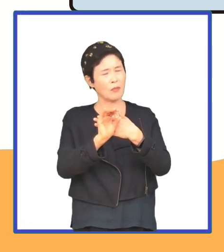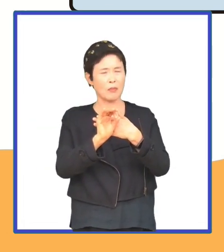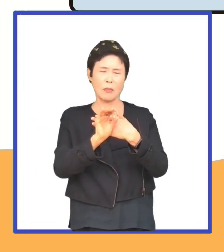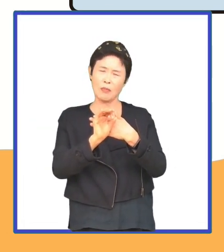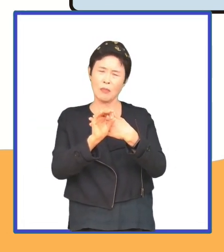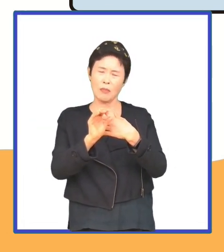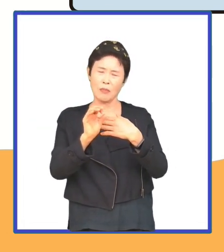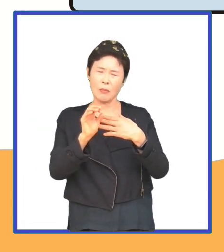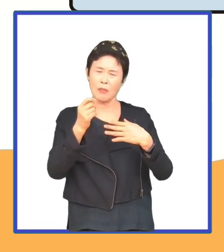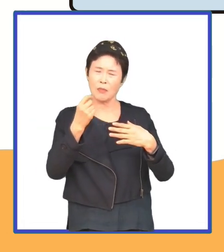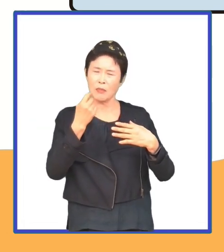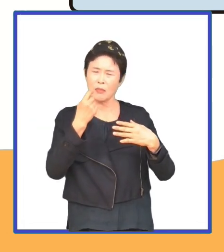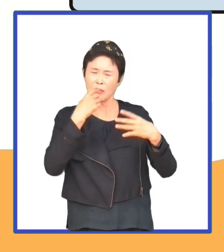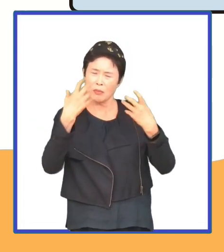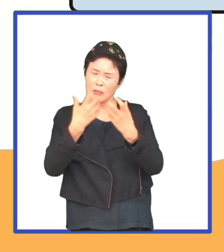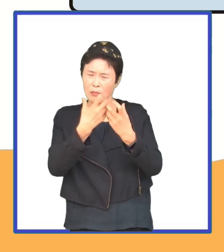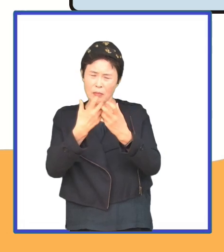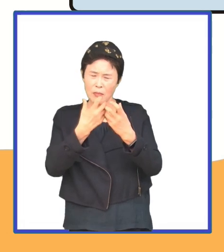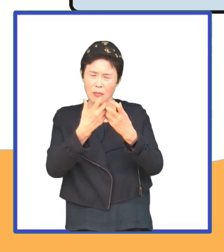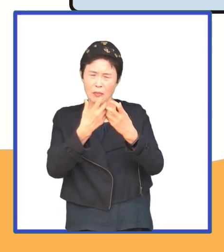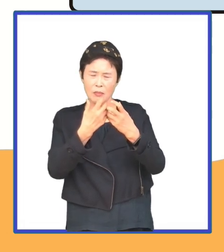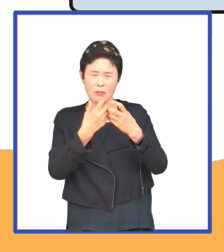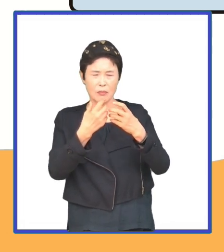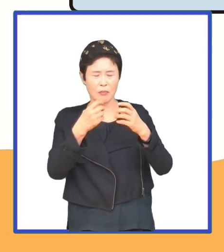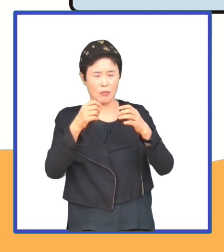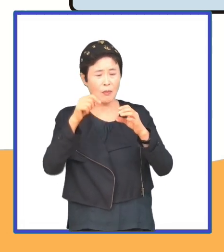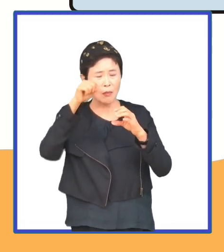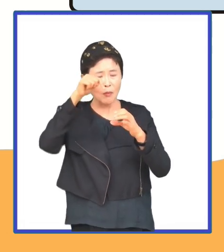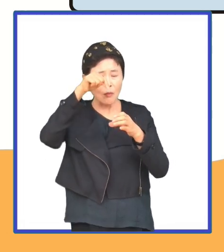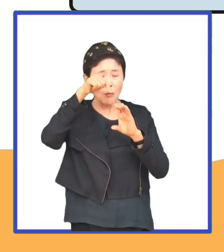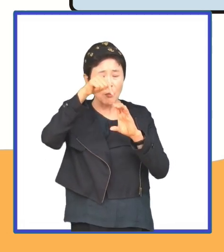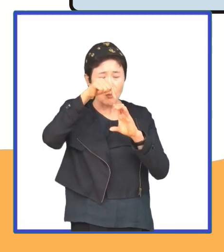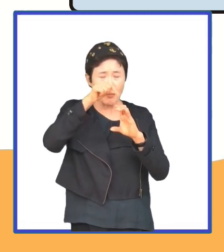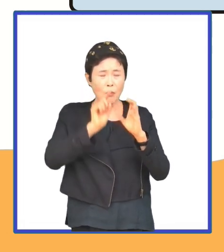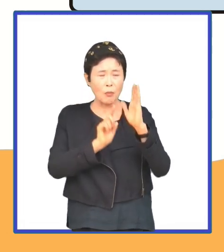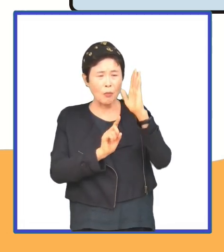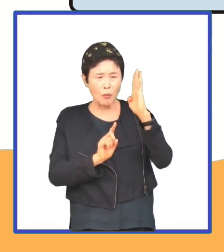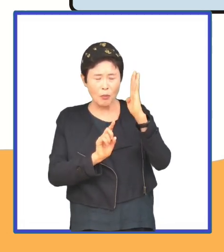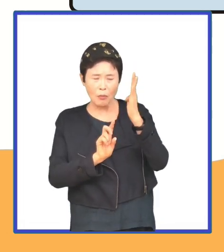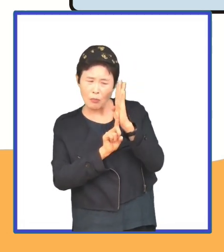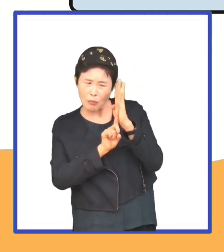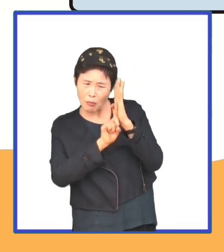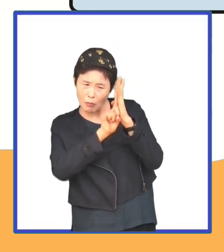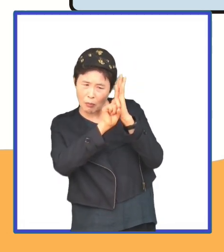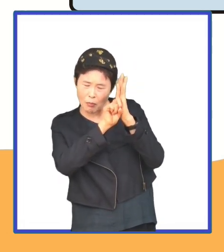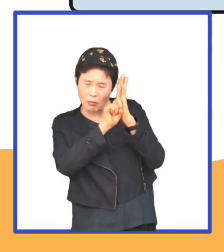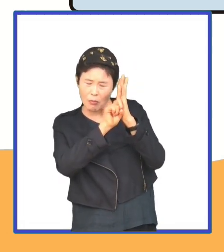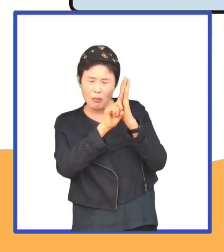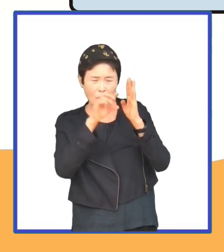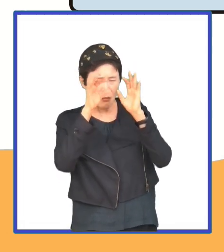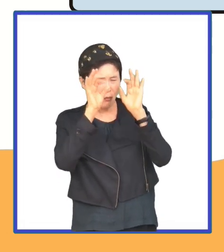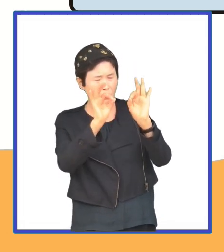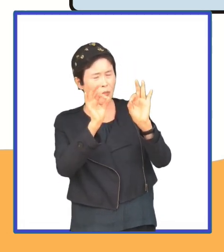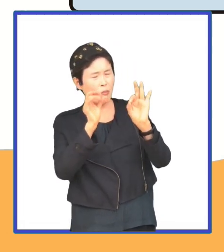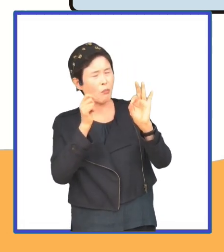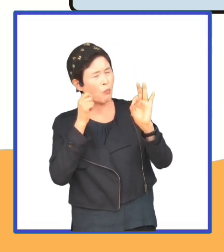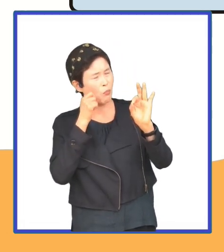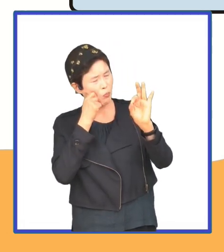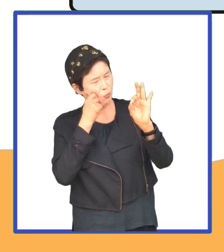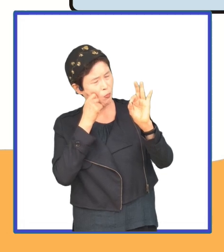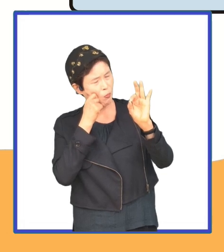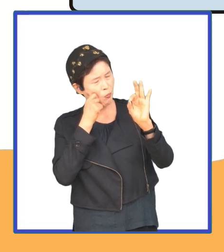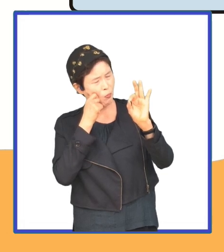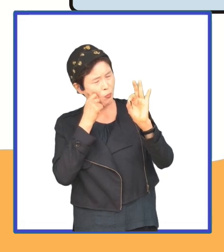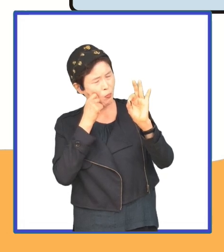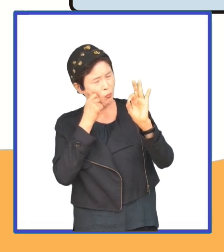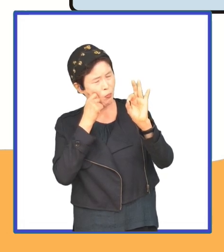4도 정도로 따뜻해지면서 더 이상 북극에서 빙하를 볼 수 없는 시점이 올 수 있다라고 합니다.